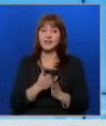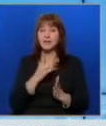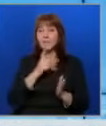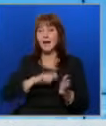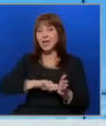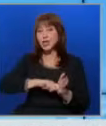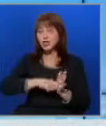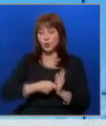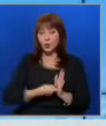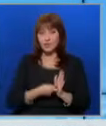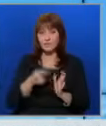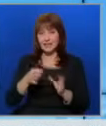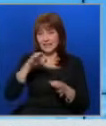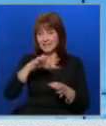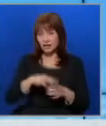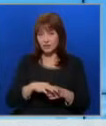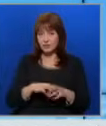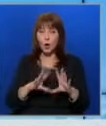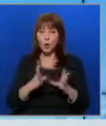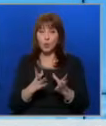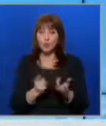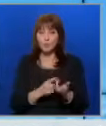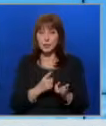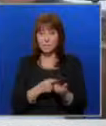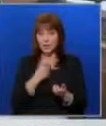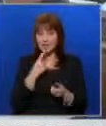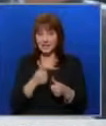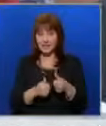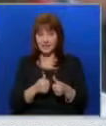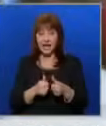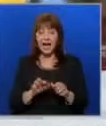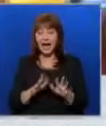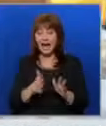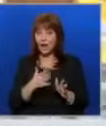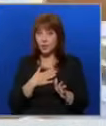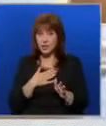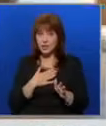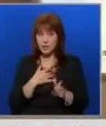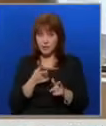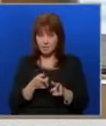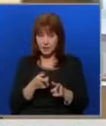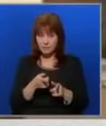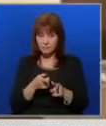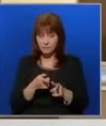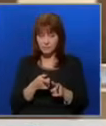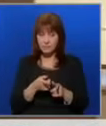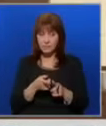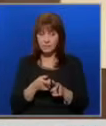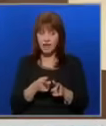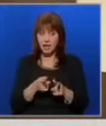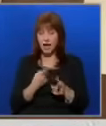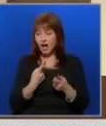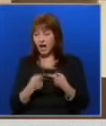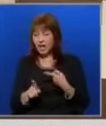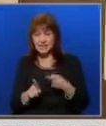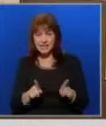на тези гласове от общия брой гласове за кандидатите. Ако има вече толкова съществени